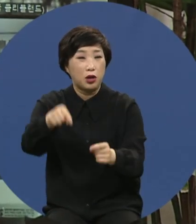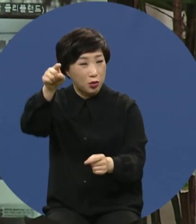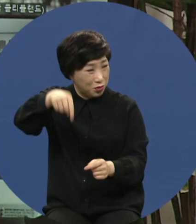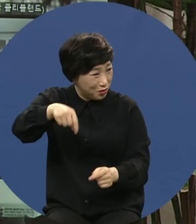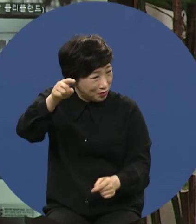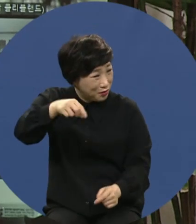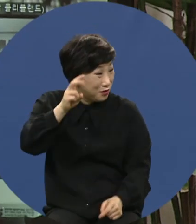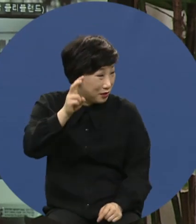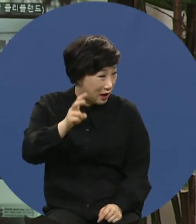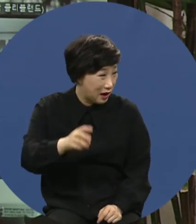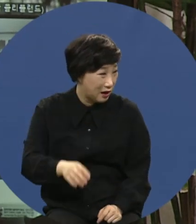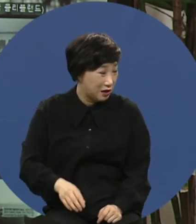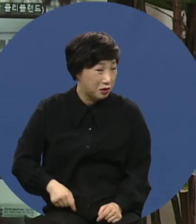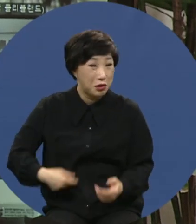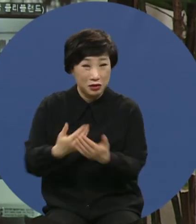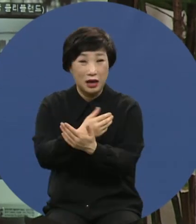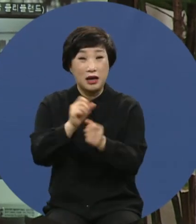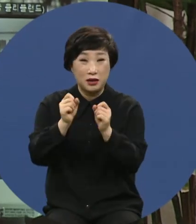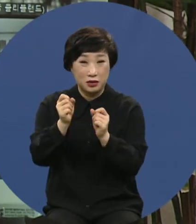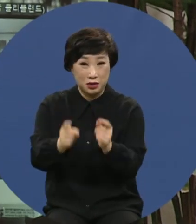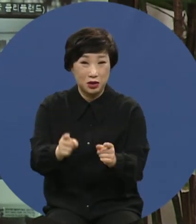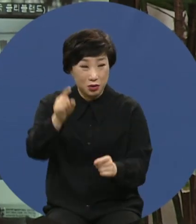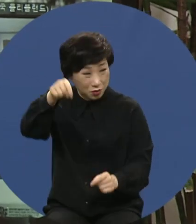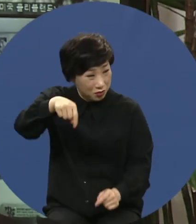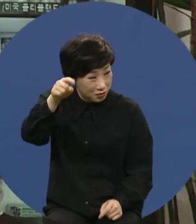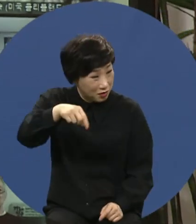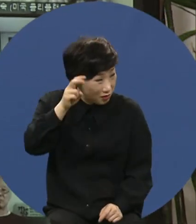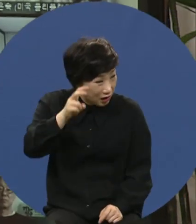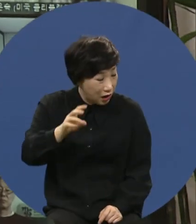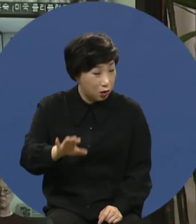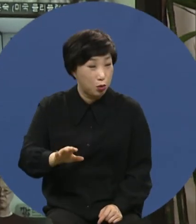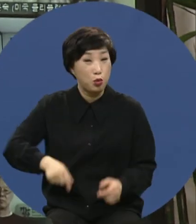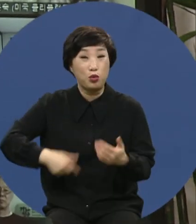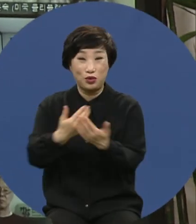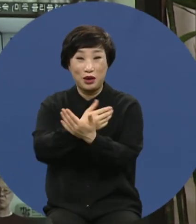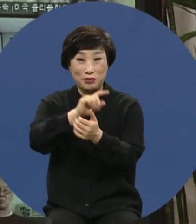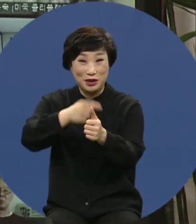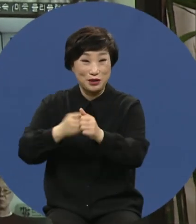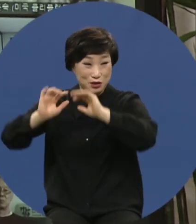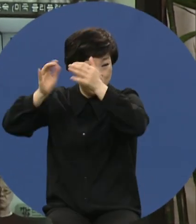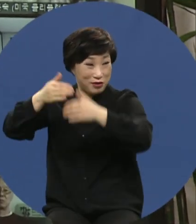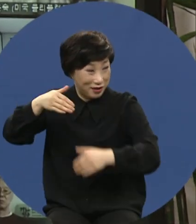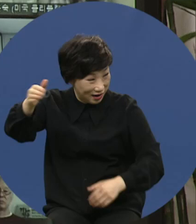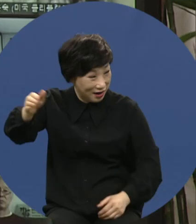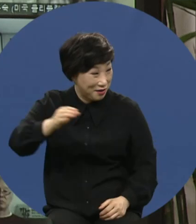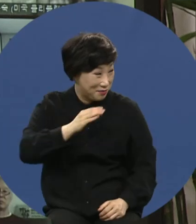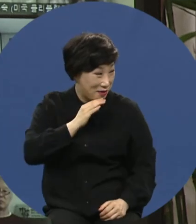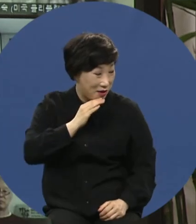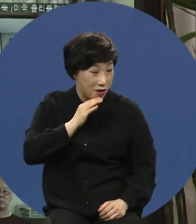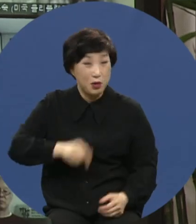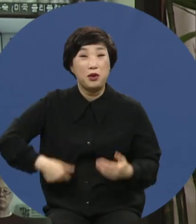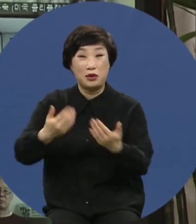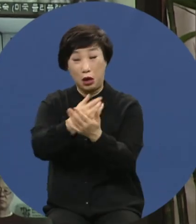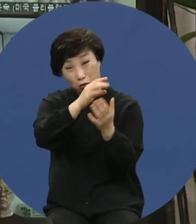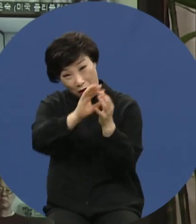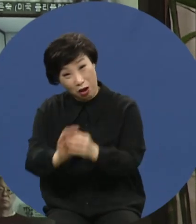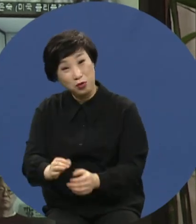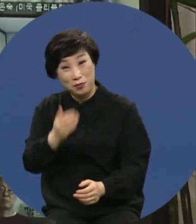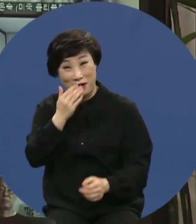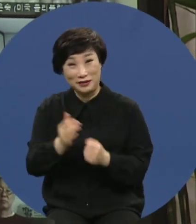거야. 회개할 기회가. 그럼 회개하면 천국 가지 않냐? 회개는 무지